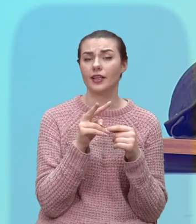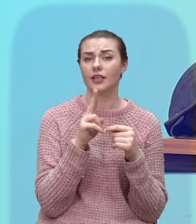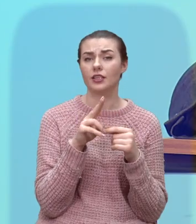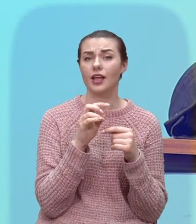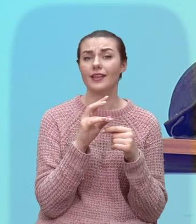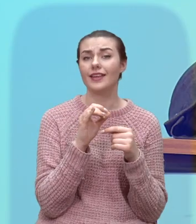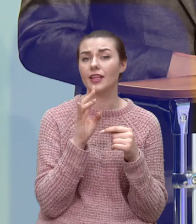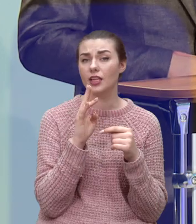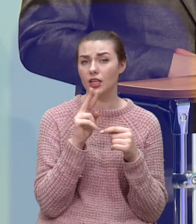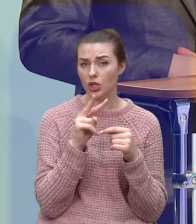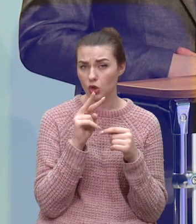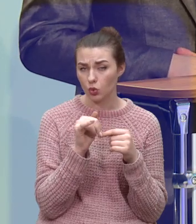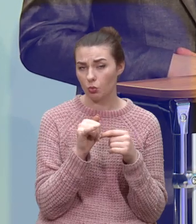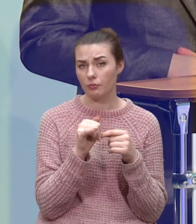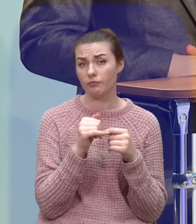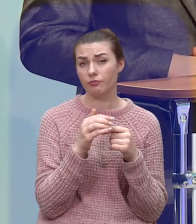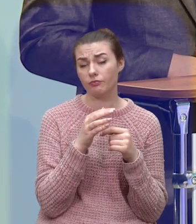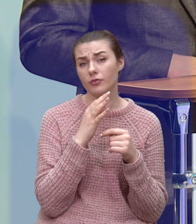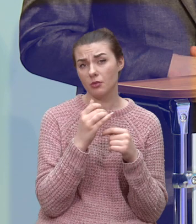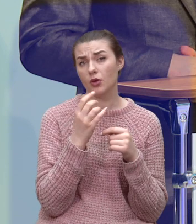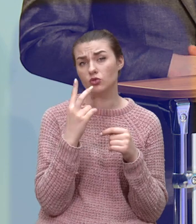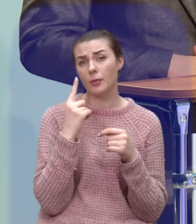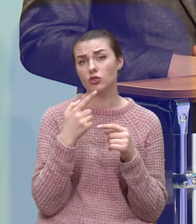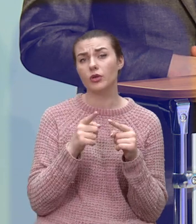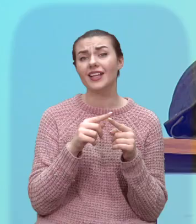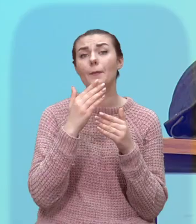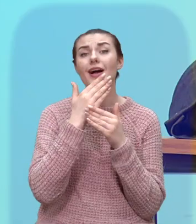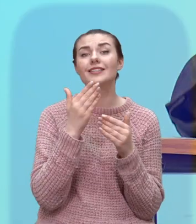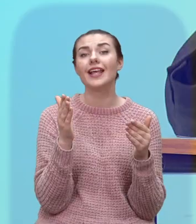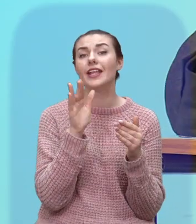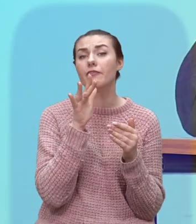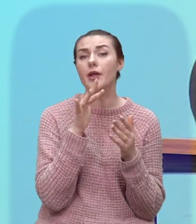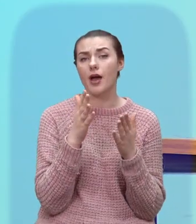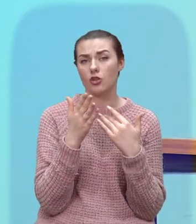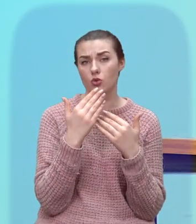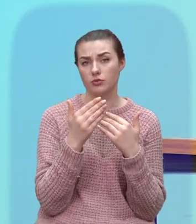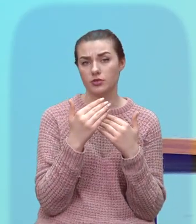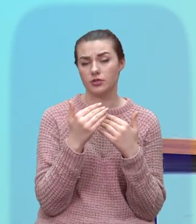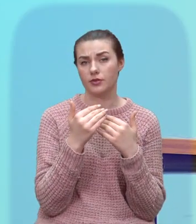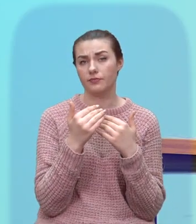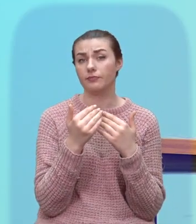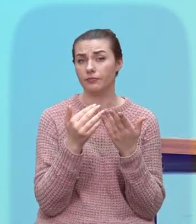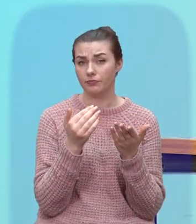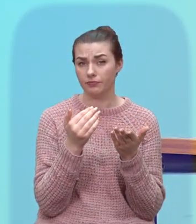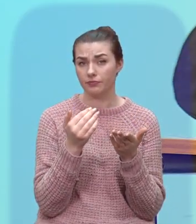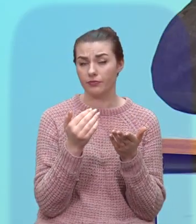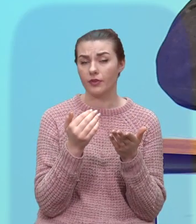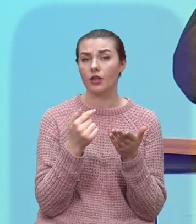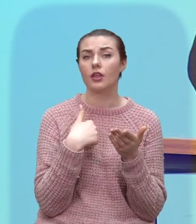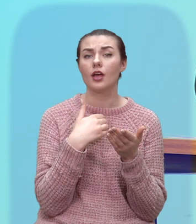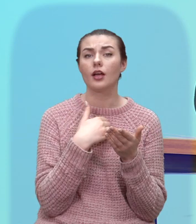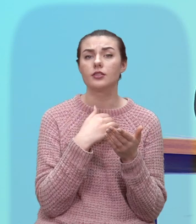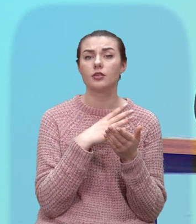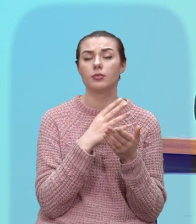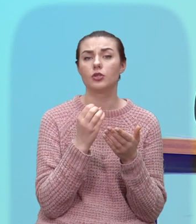они его на него говорил сказал тебе это поведение последним дорожал свинка